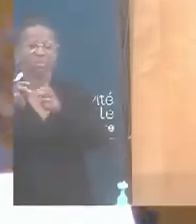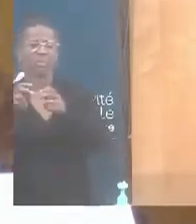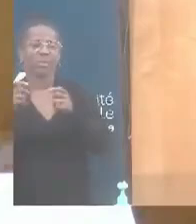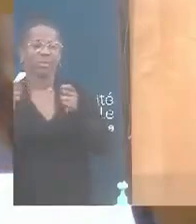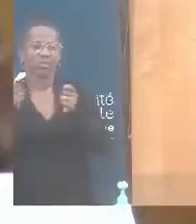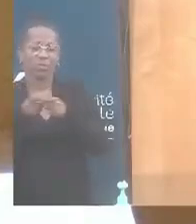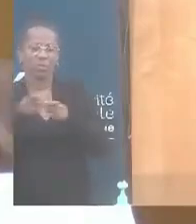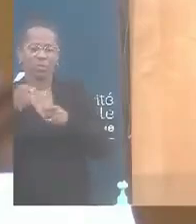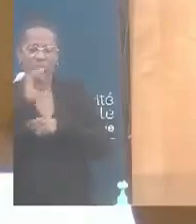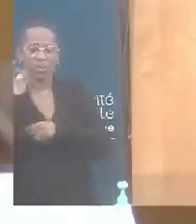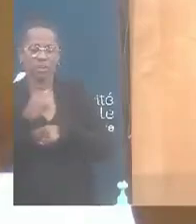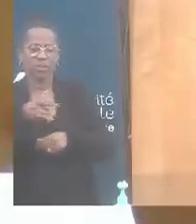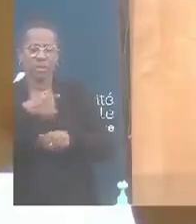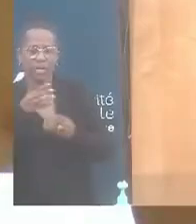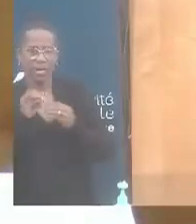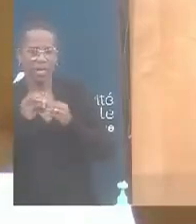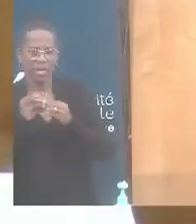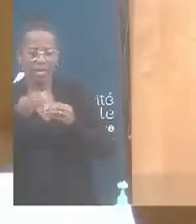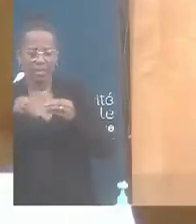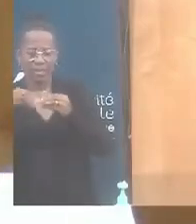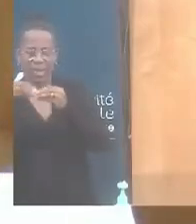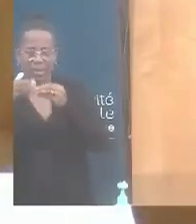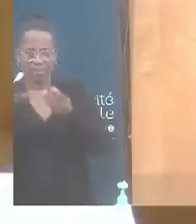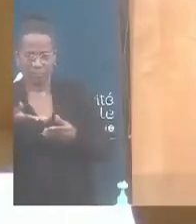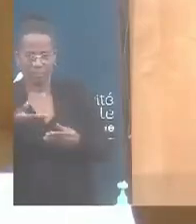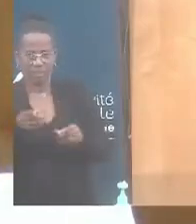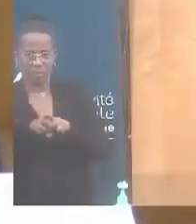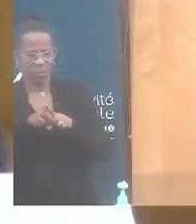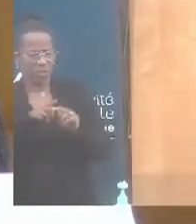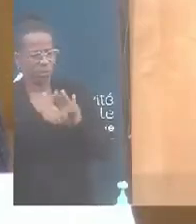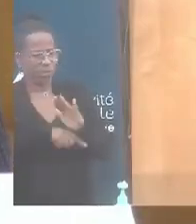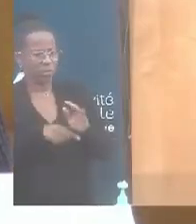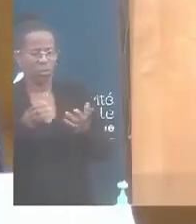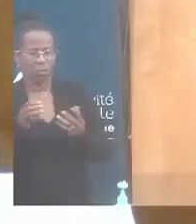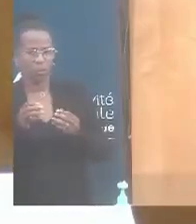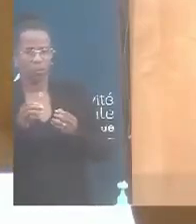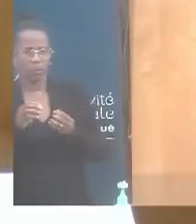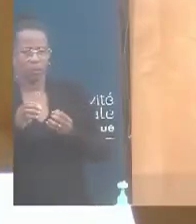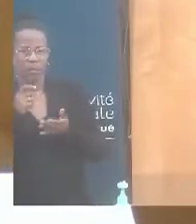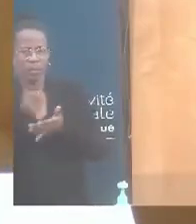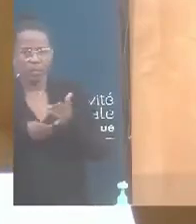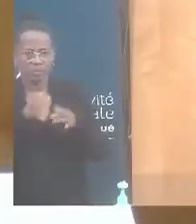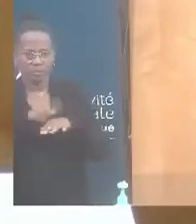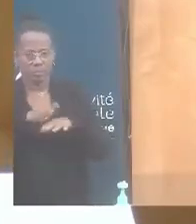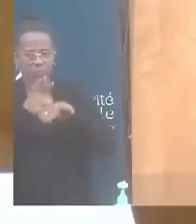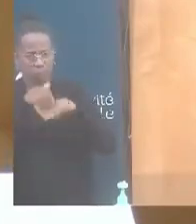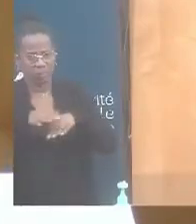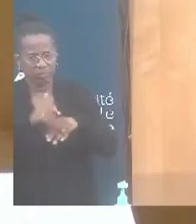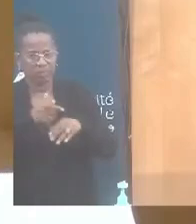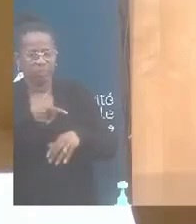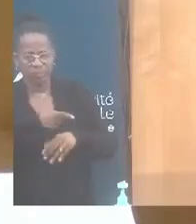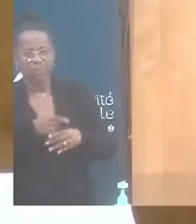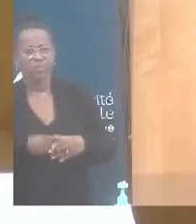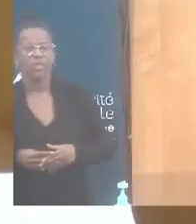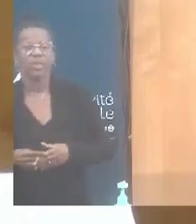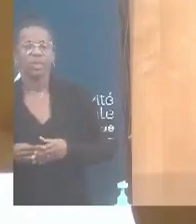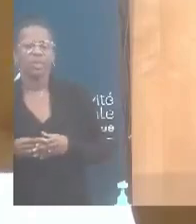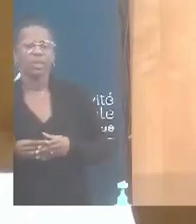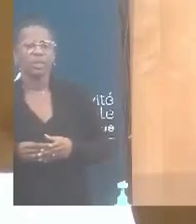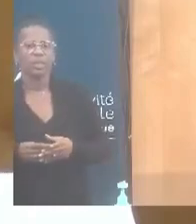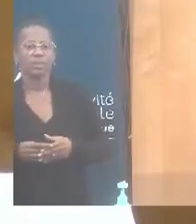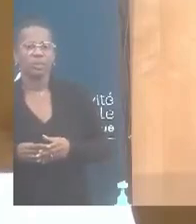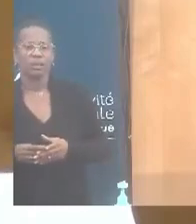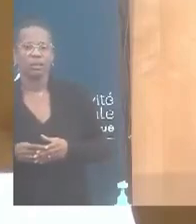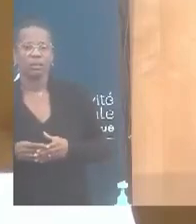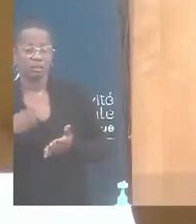durcissement des conditions d'octroi de mer. Voilà ce que j'ai noté lorsque nous avons débattu sur le